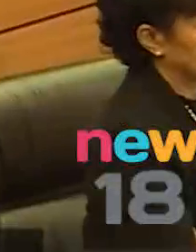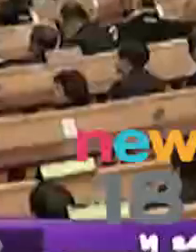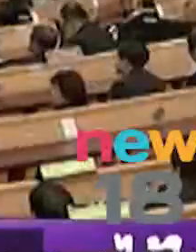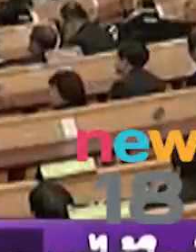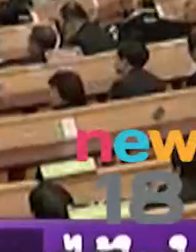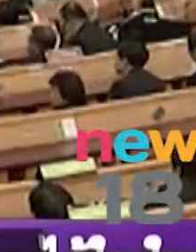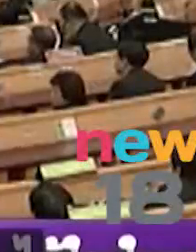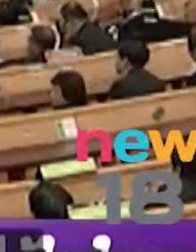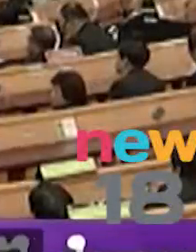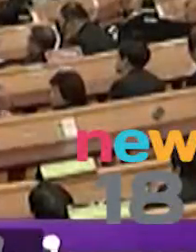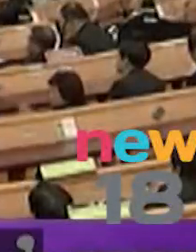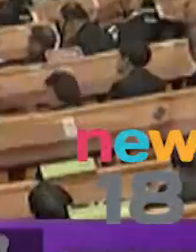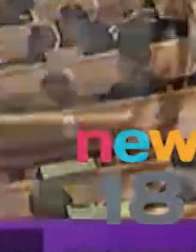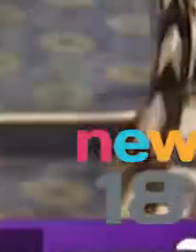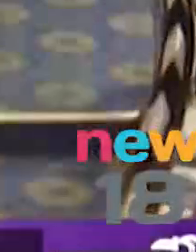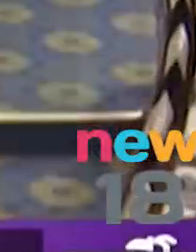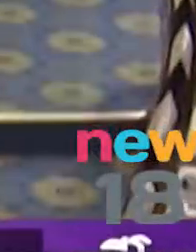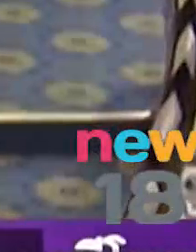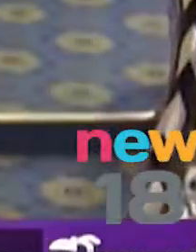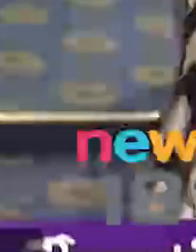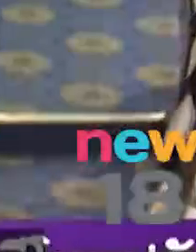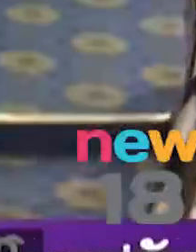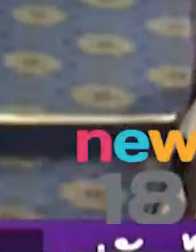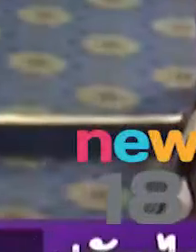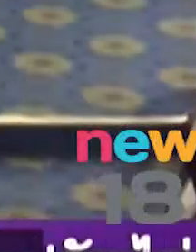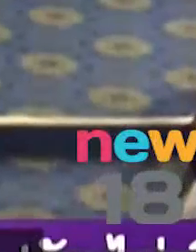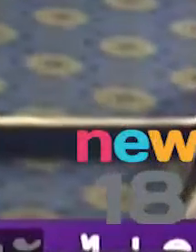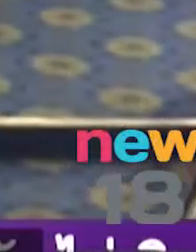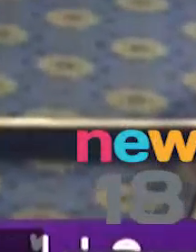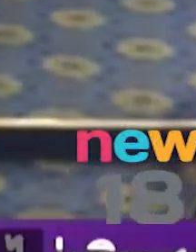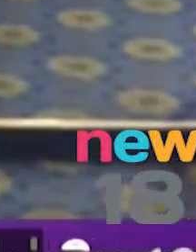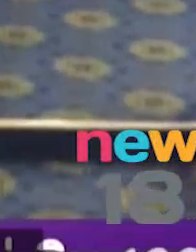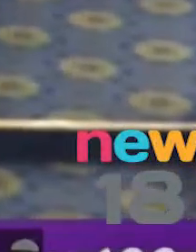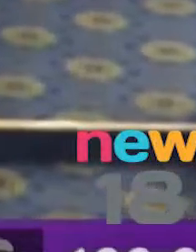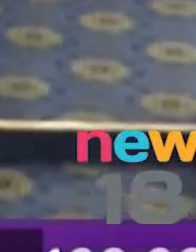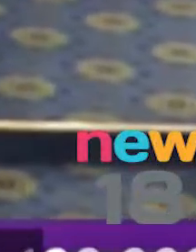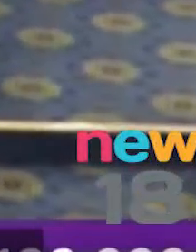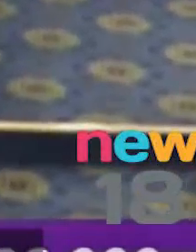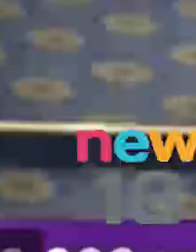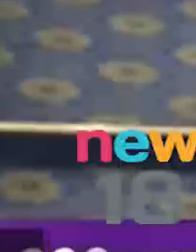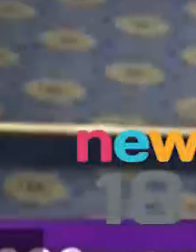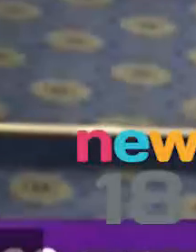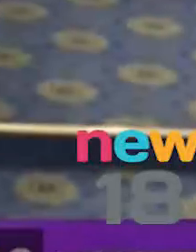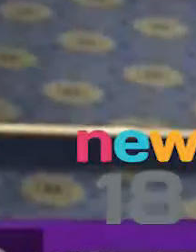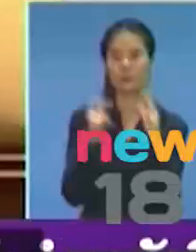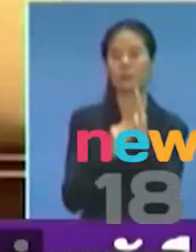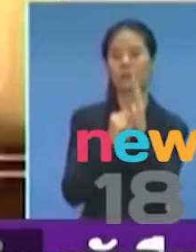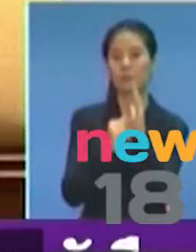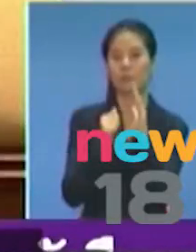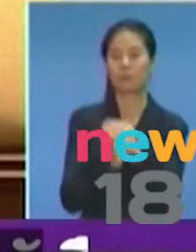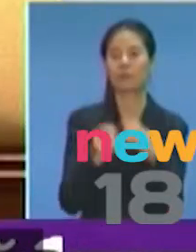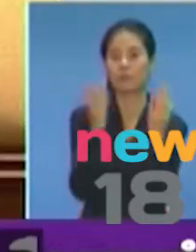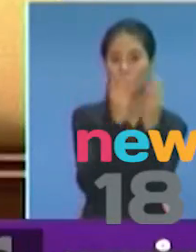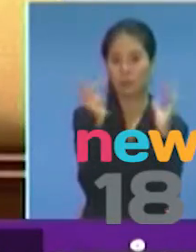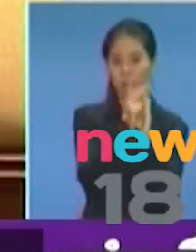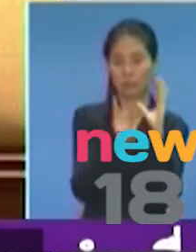อยตัดสินใจเห็นชอบหรือไม่เห็นชอบและมีสนช.เป็นปลายน้ำช่วยในการตรากฎหมายออกมาซึ่งสปท.ได้เสนอเรื่องให้น